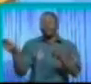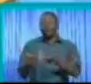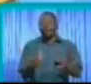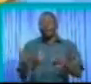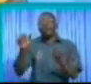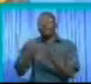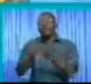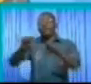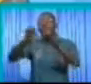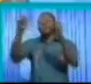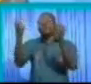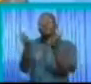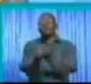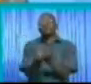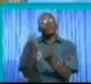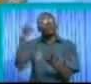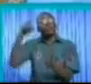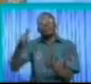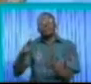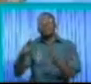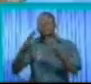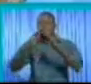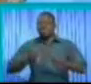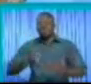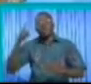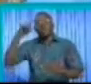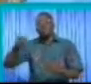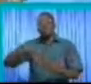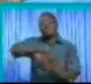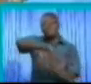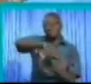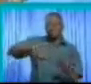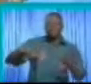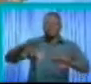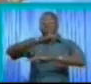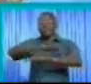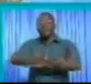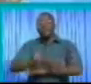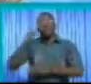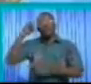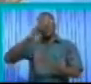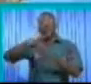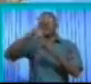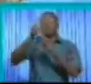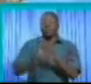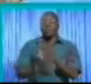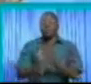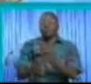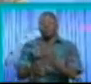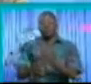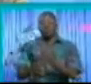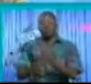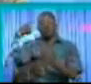les associations paysannes. Autour d'une même table, il se penche sur les conclusions de l'étude afin de